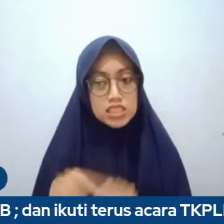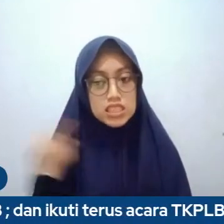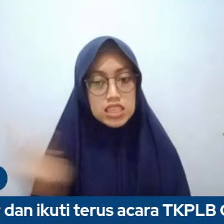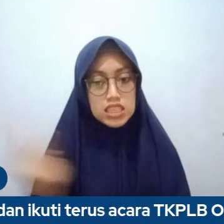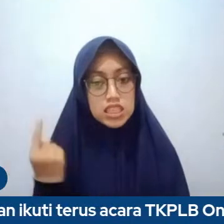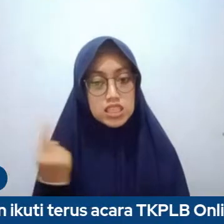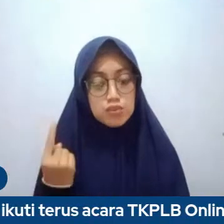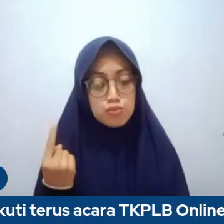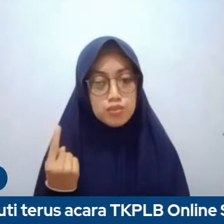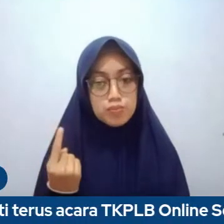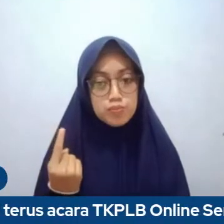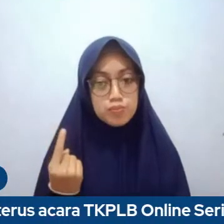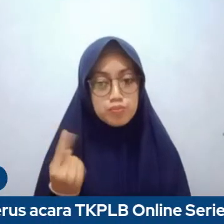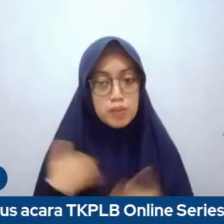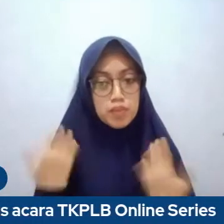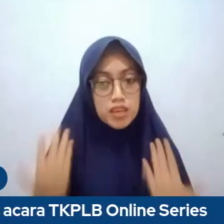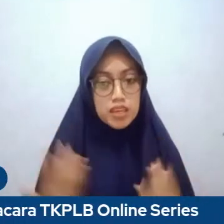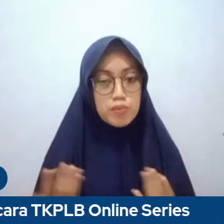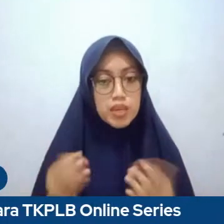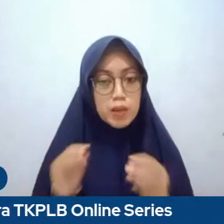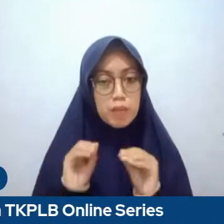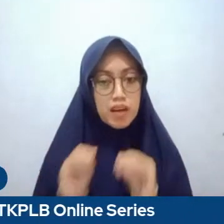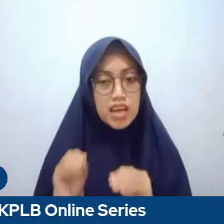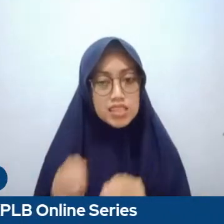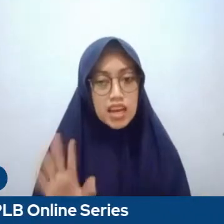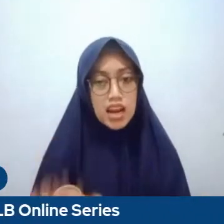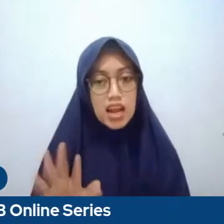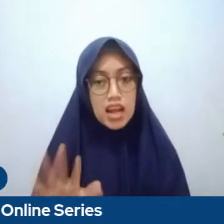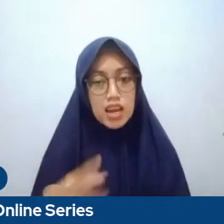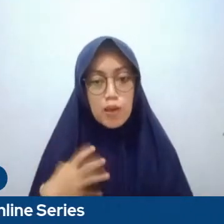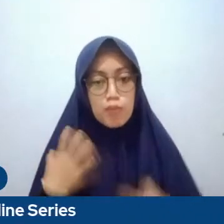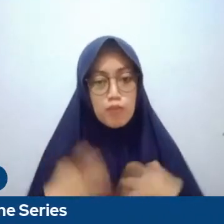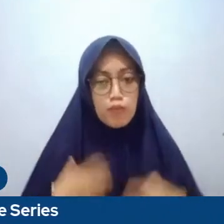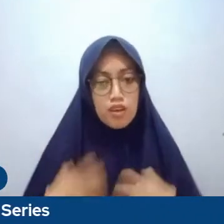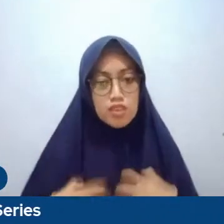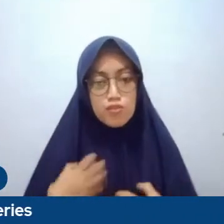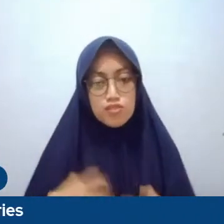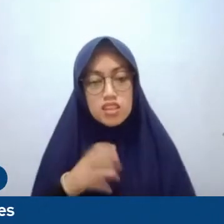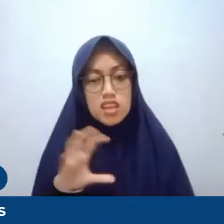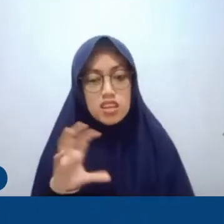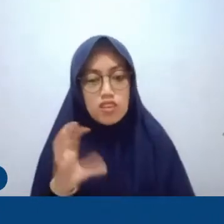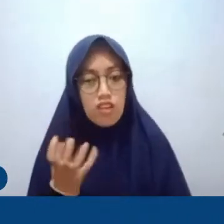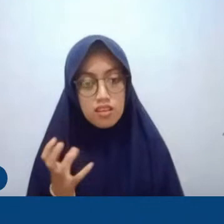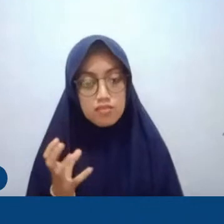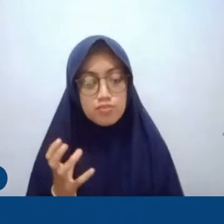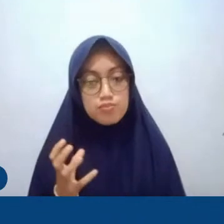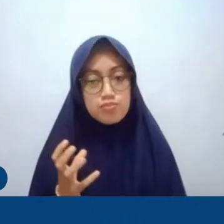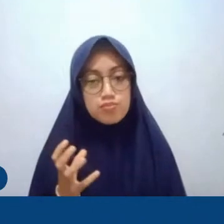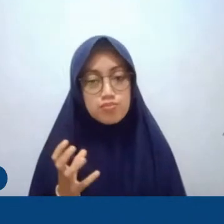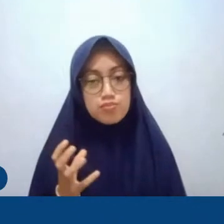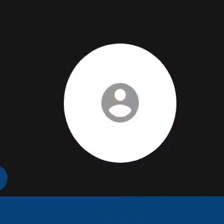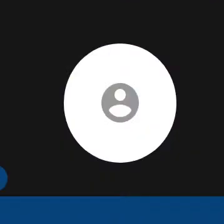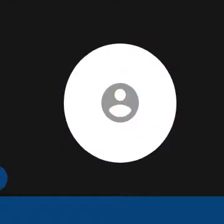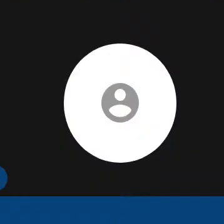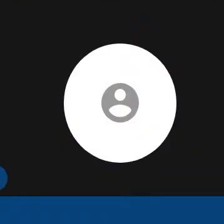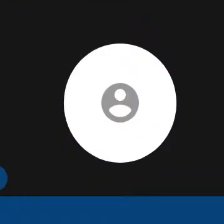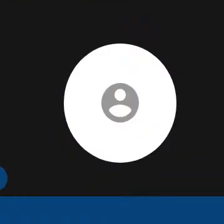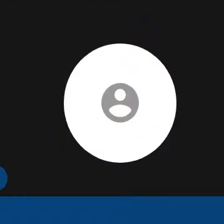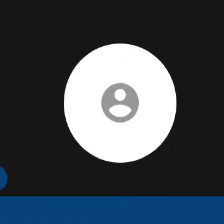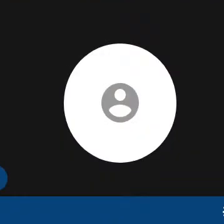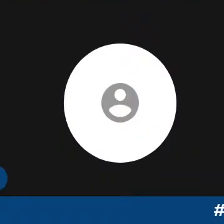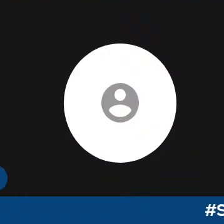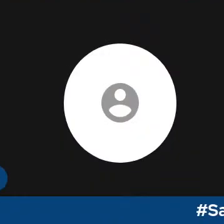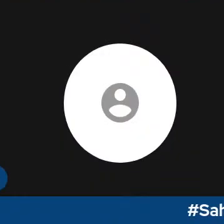bagaimana mengajarkan anak mengelola emosi ya. Nah kebetulan hari ini Kak Isma tuh